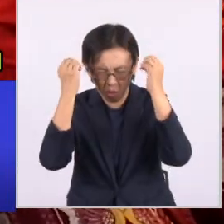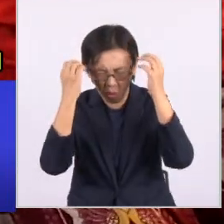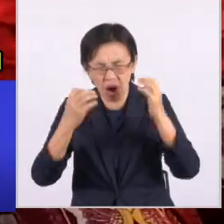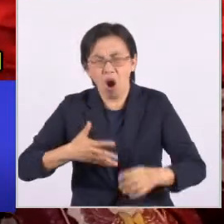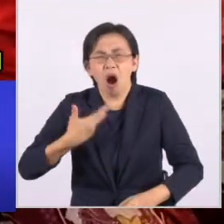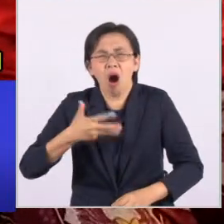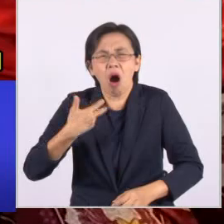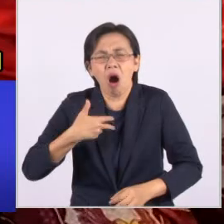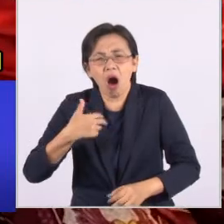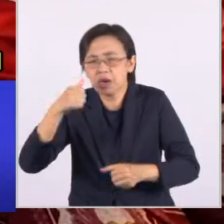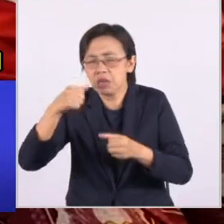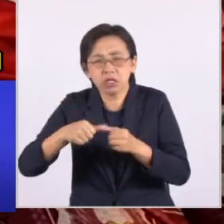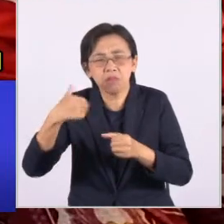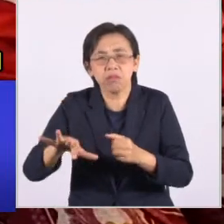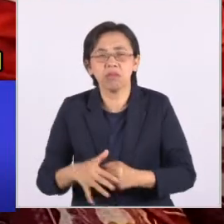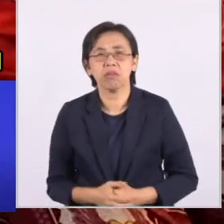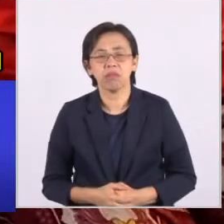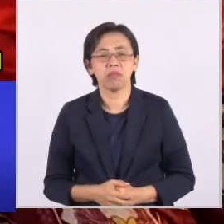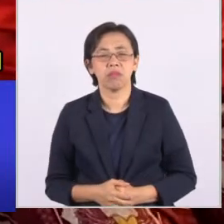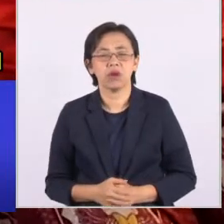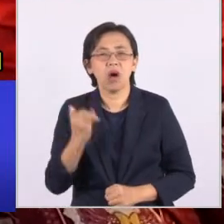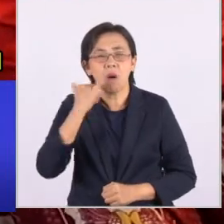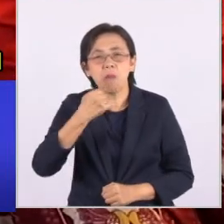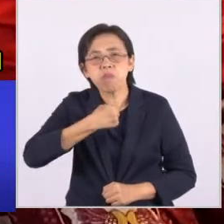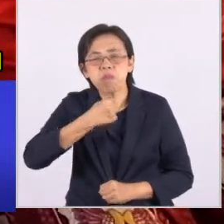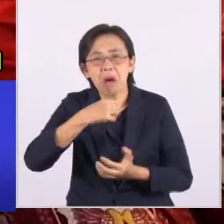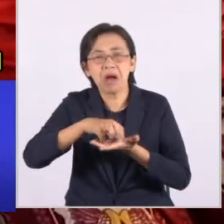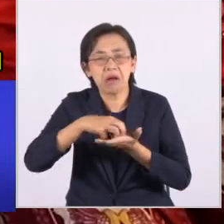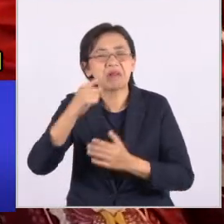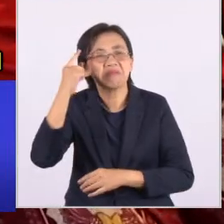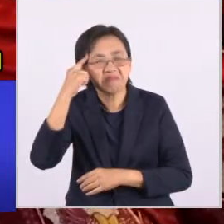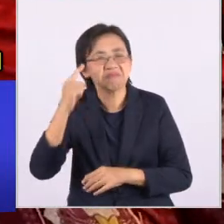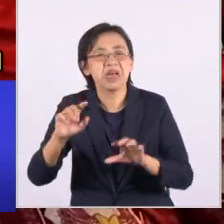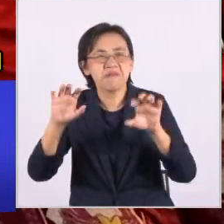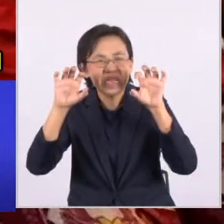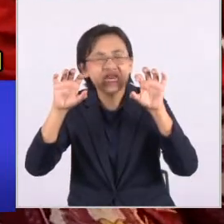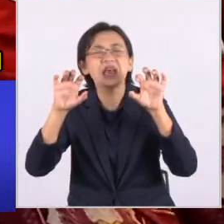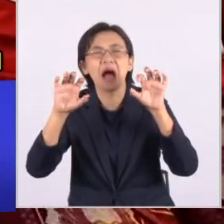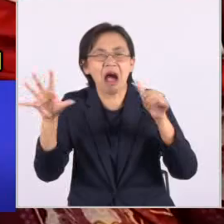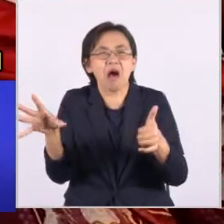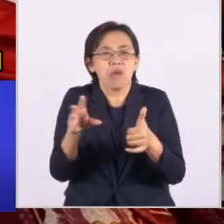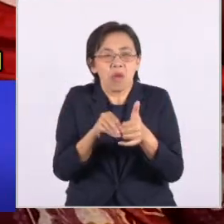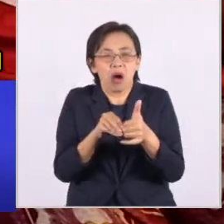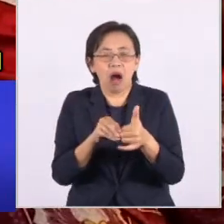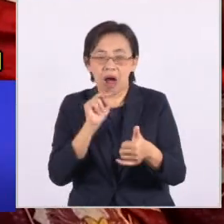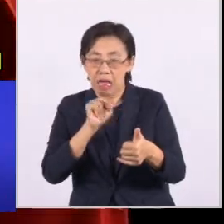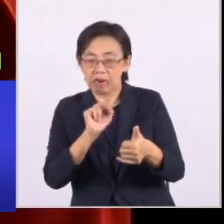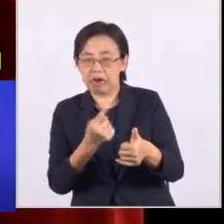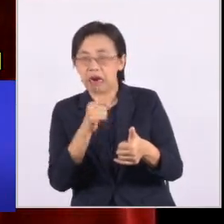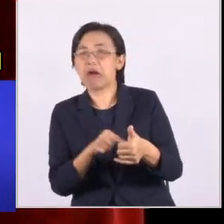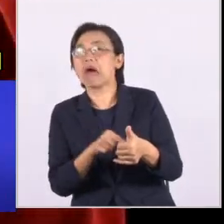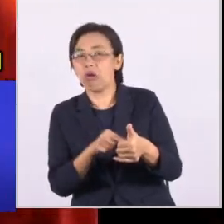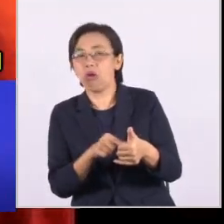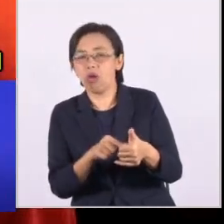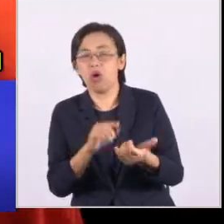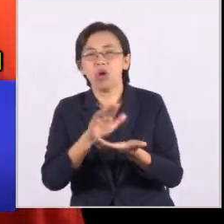จำเรื่องที่เกิดขึ้นไม่ได้คุณยายของน้องเนี่ยบอกว่าก็เชื่อเหมือนกันว่าหลานถูกผีเข้าครั้งแรกที่เห็นก็เชื่อเลยเวลาที่ผีเข้าเนี่ยทางโร